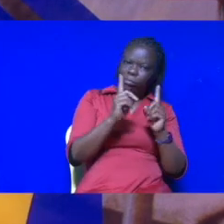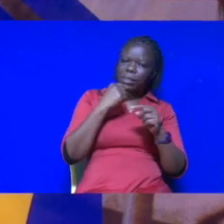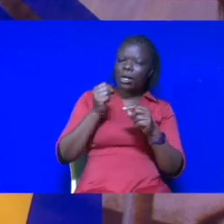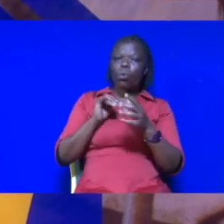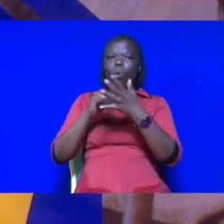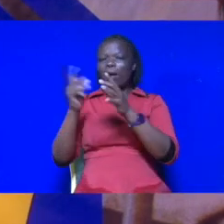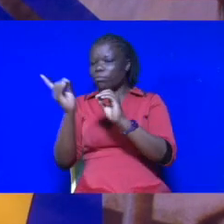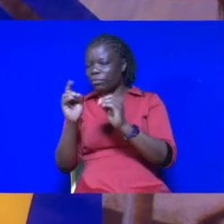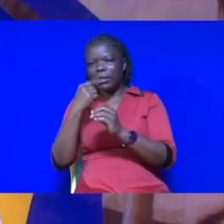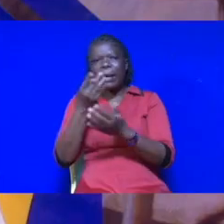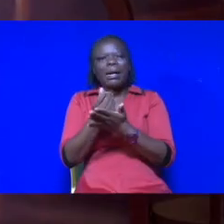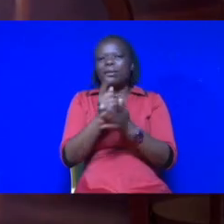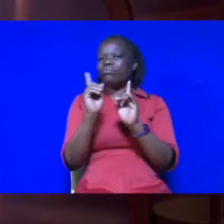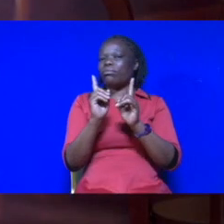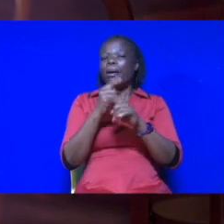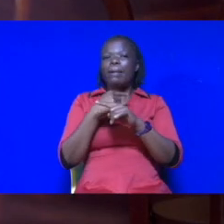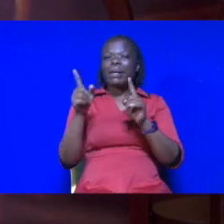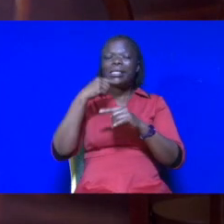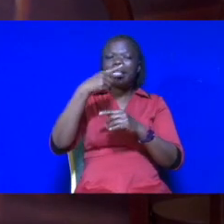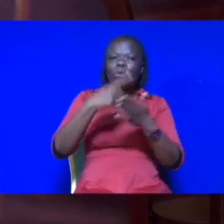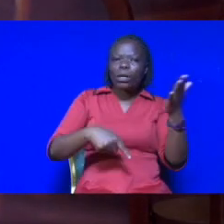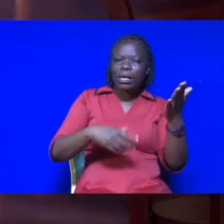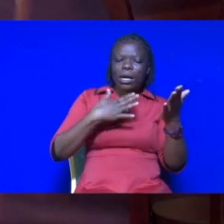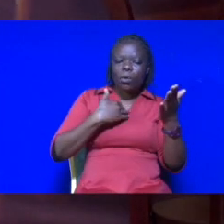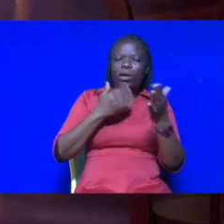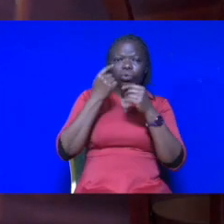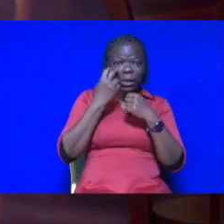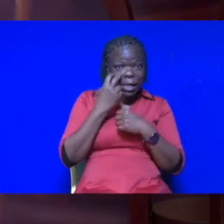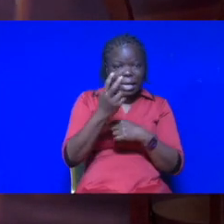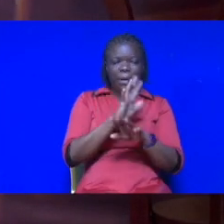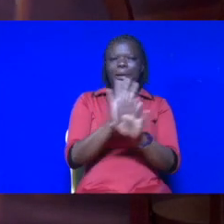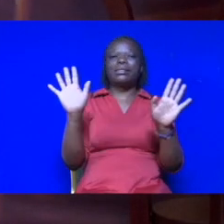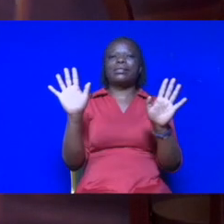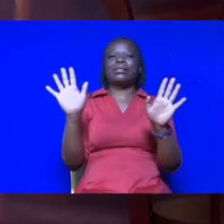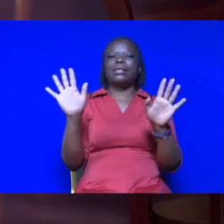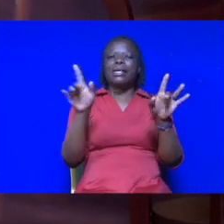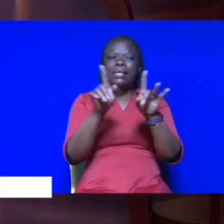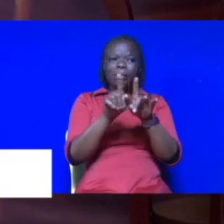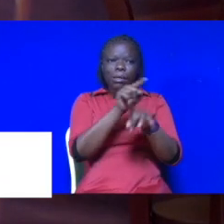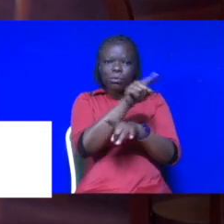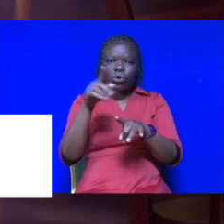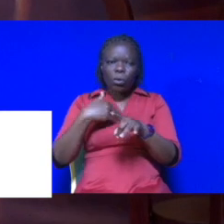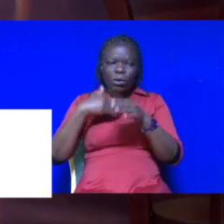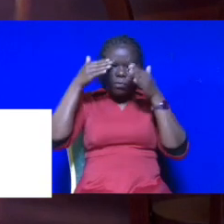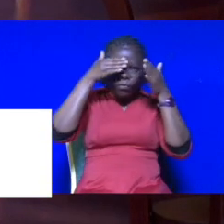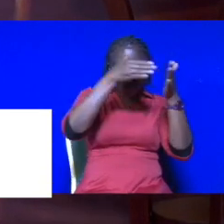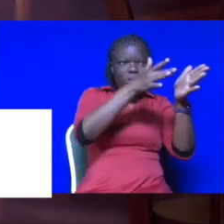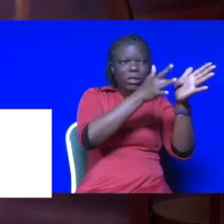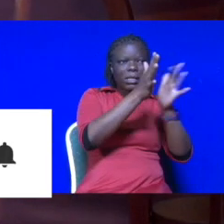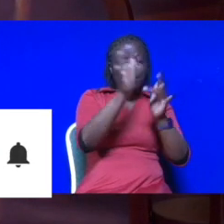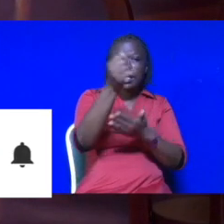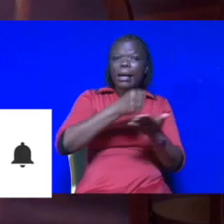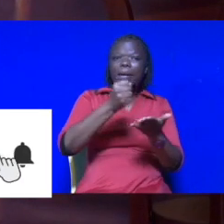bibi, hakusema pesa. Lakini alisema anataka kuona. Pia mimi nataka mfocus kwa Jesus.